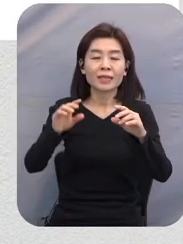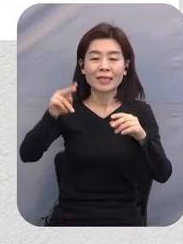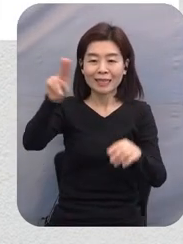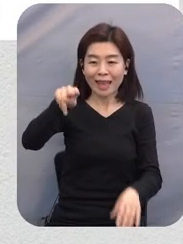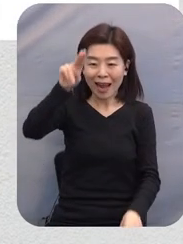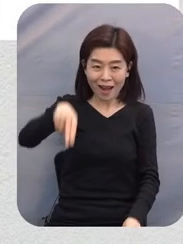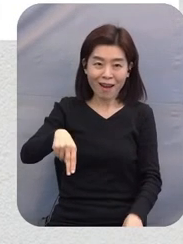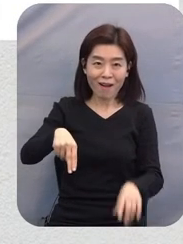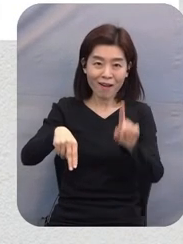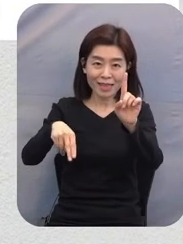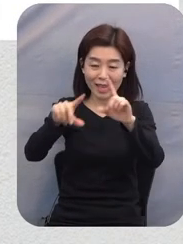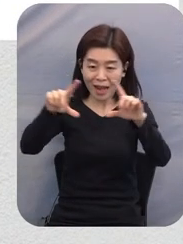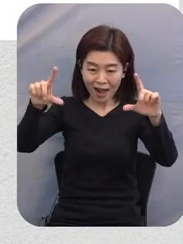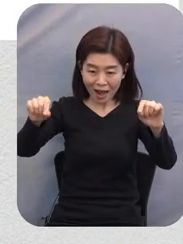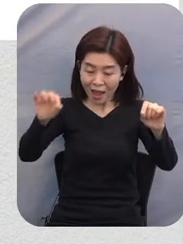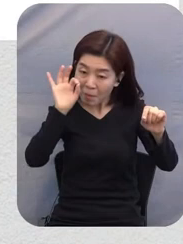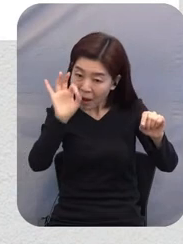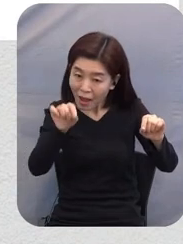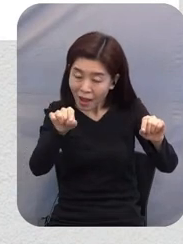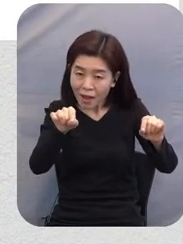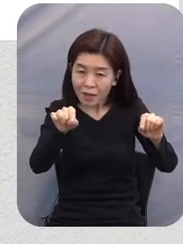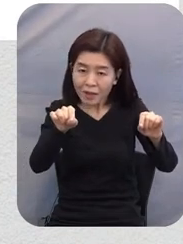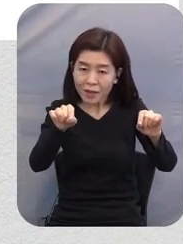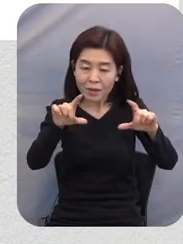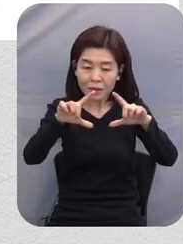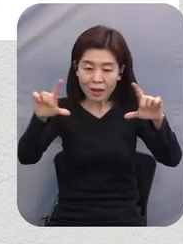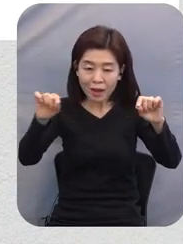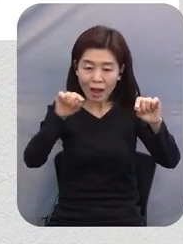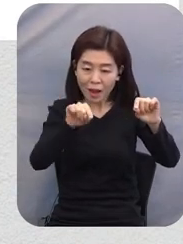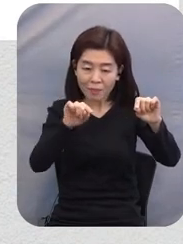있어요. 1달러 보면 이렇게 되어 있는데 앞과 뒷면 이렇게 되어 있죠.